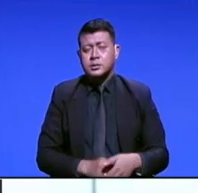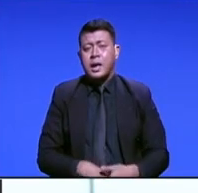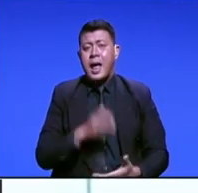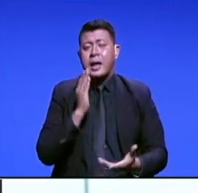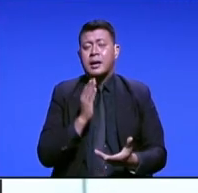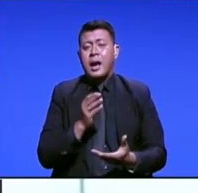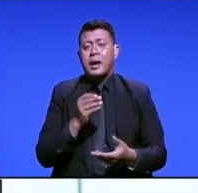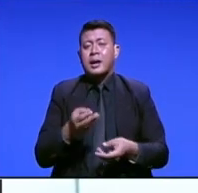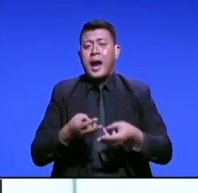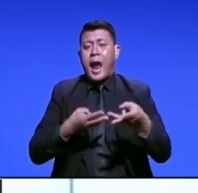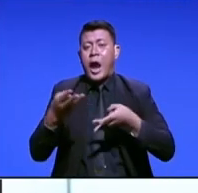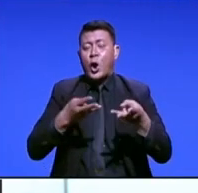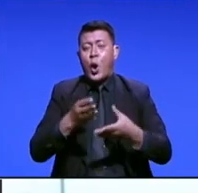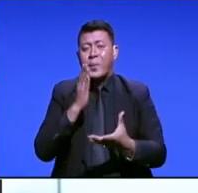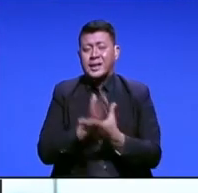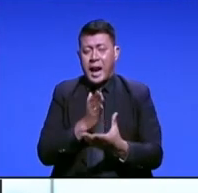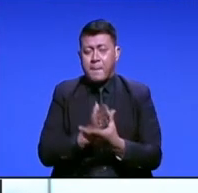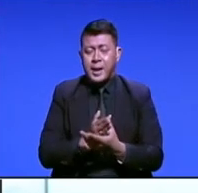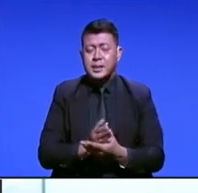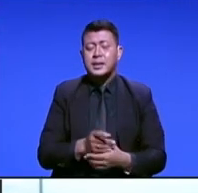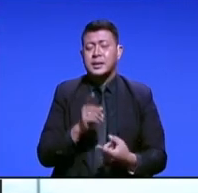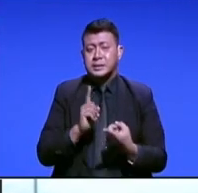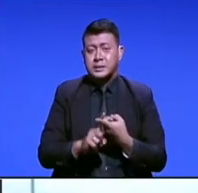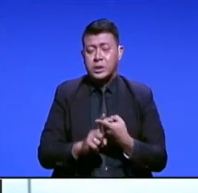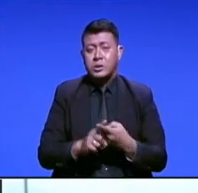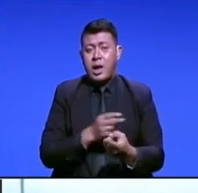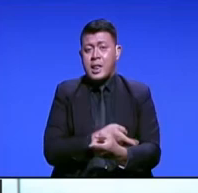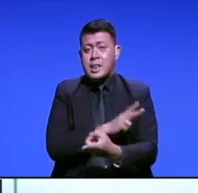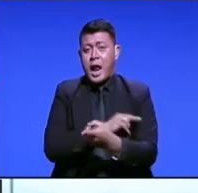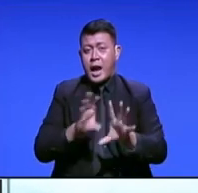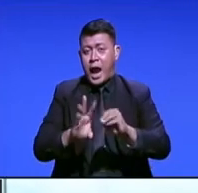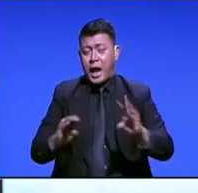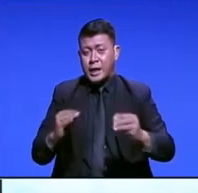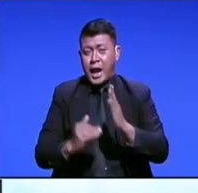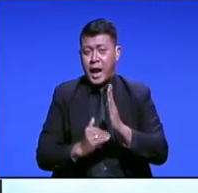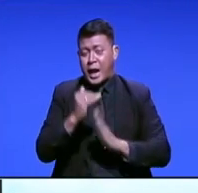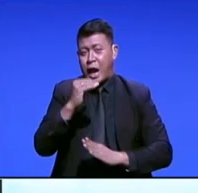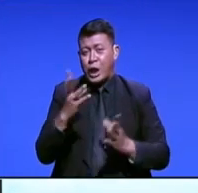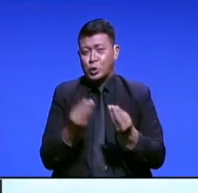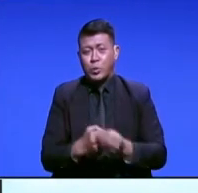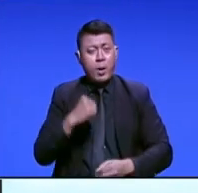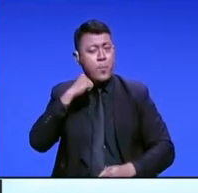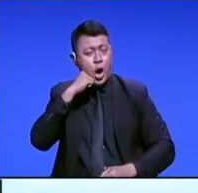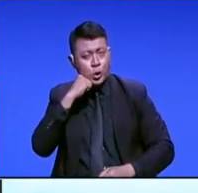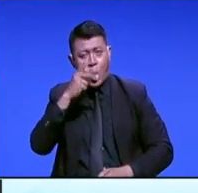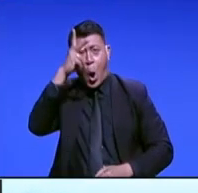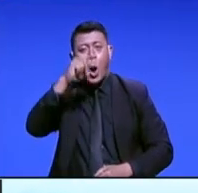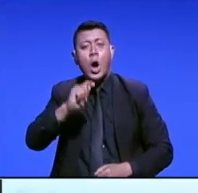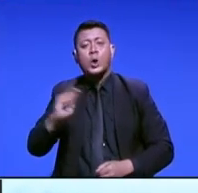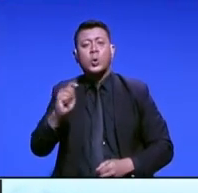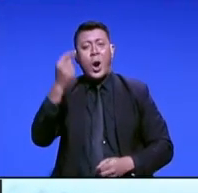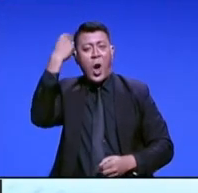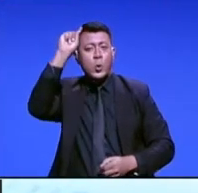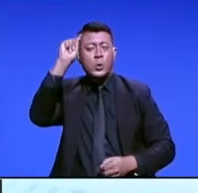Perlambatan ekonomi berpengaruh ke banyak bidang. Salah satunya adalah ketenaga kerjaan. Kenaikan angka pengangguran di kalangan berpendidikan